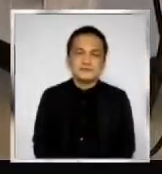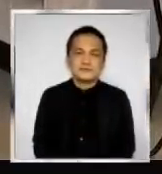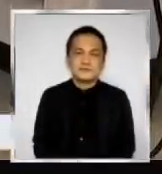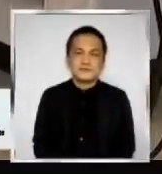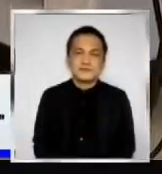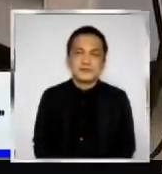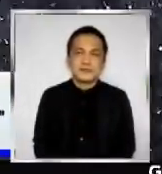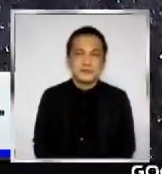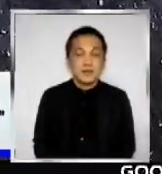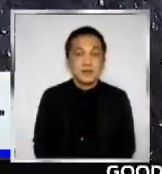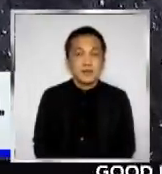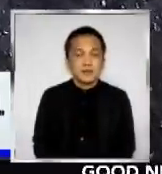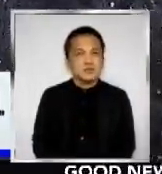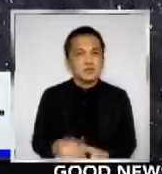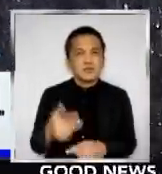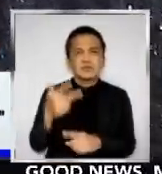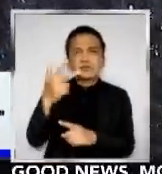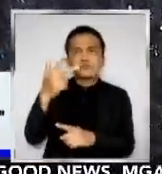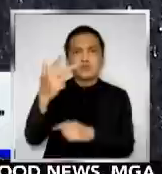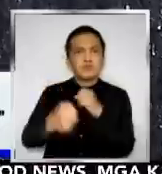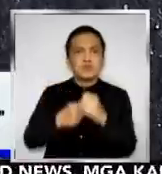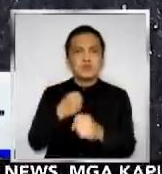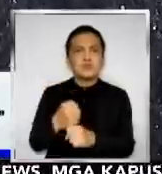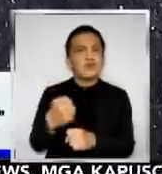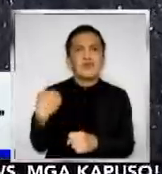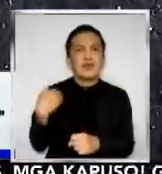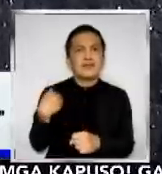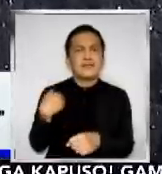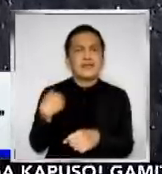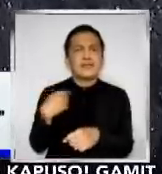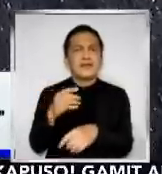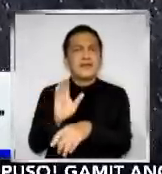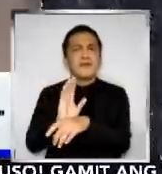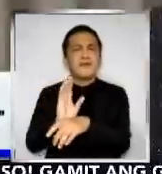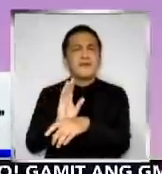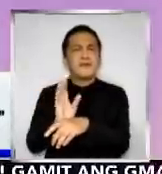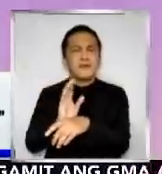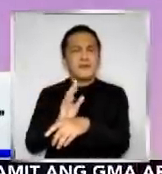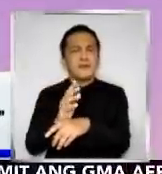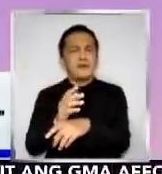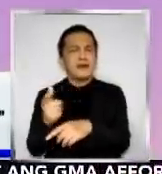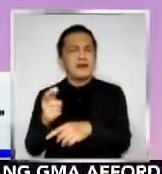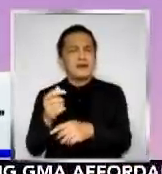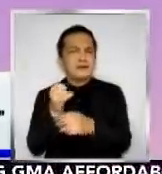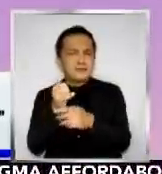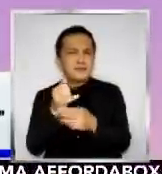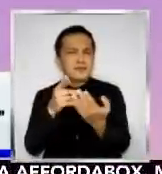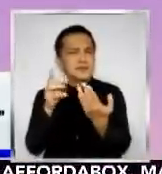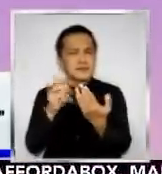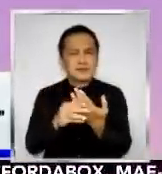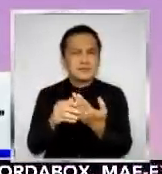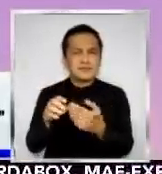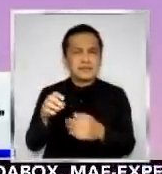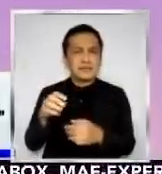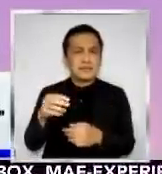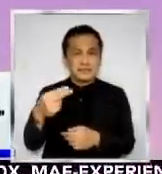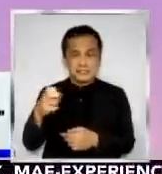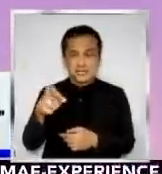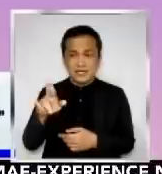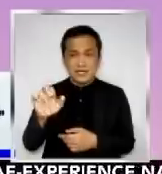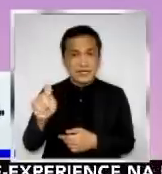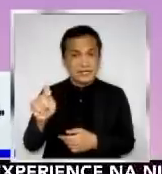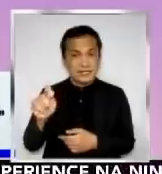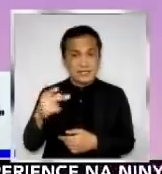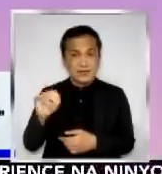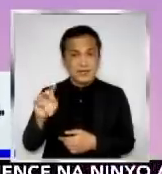Halos 3 na raw hindi nakakagawa ng serye si Heart Evangelista, kaya sobrang excited na siya na simulan na ang